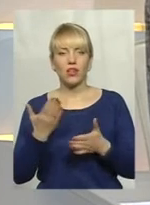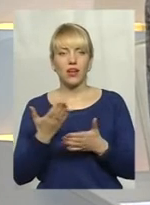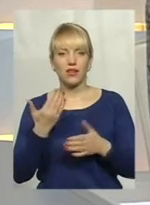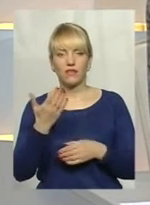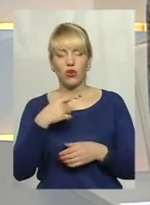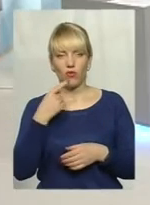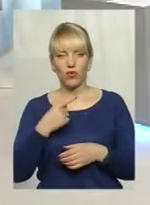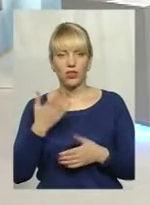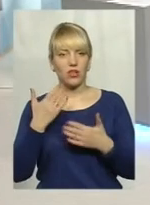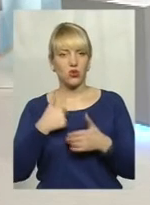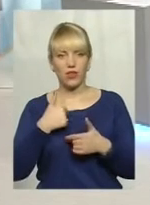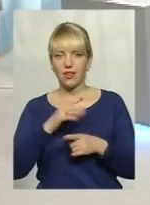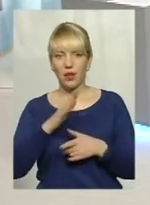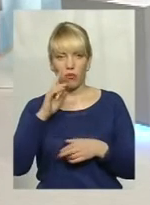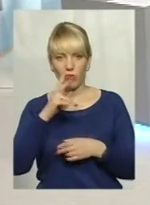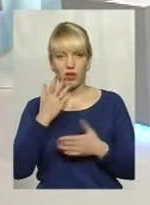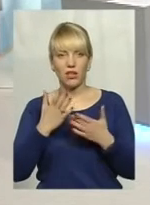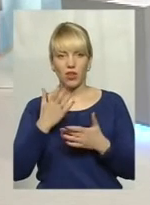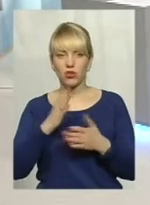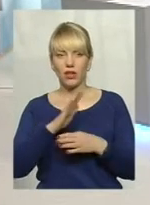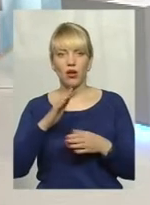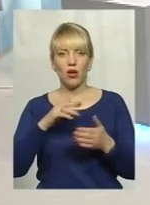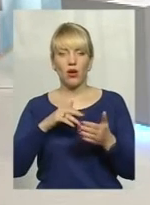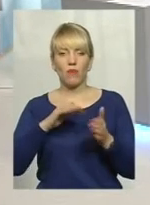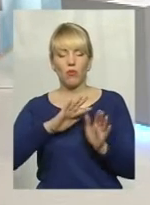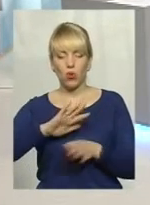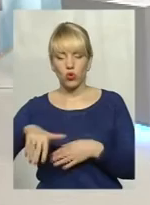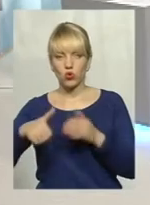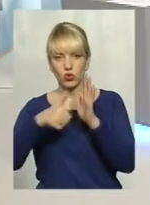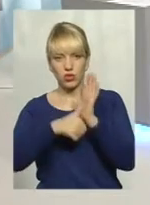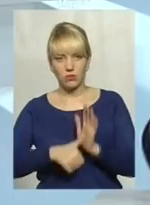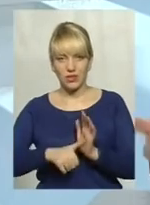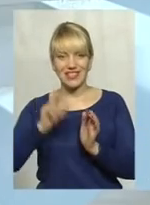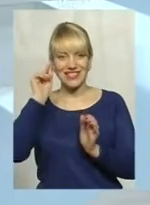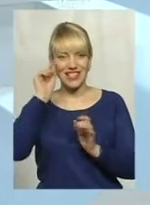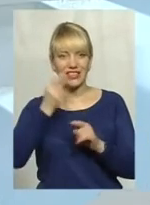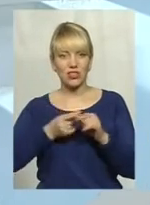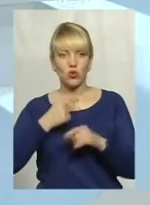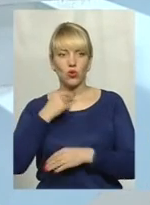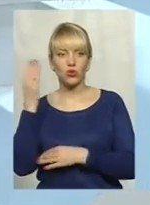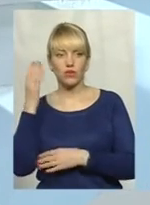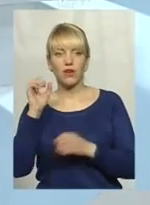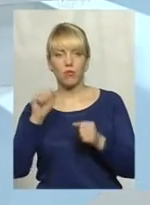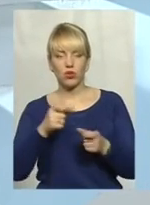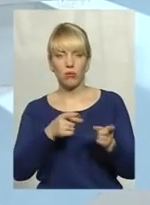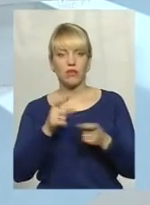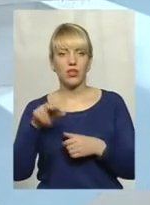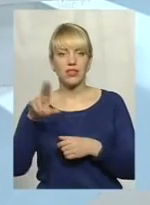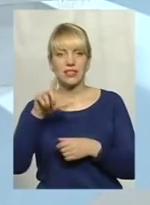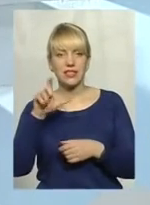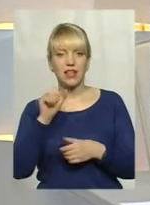говорите. Якщо я не помиляюсь, якщо не пройшло ще 6 місяців з дати цього голосування, то цілком можливо притягнути до